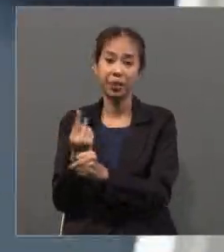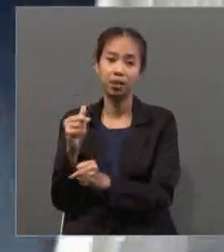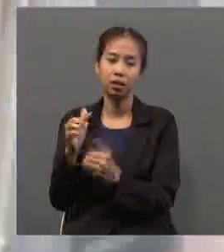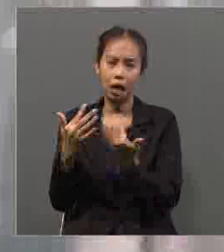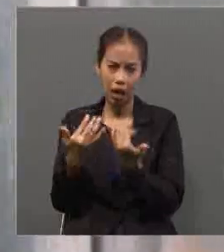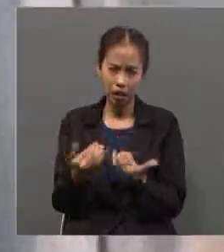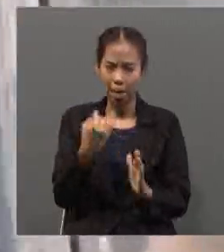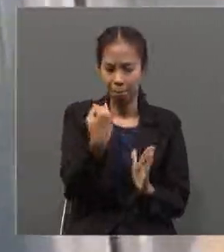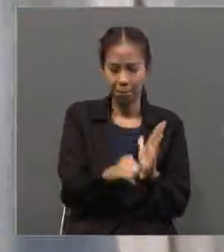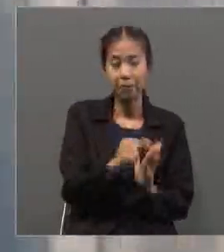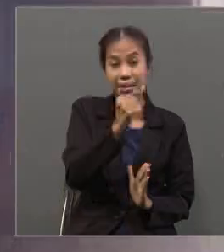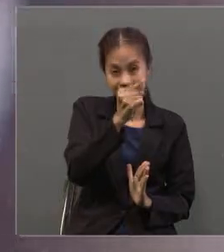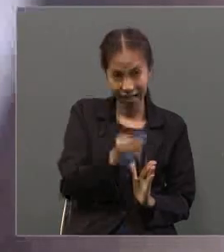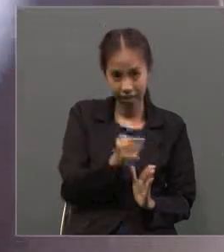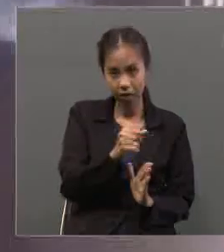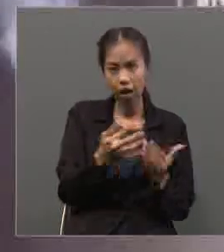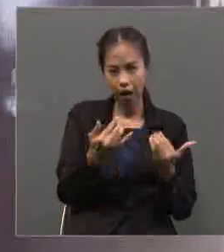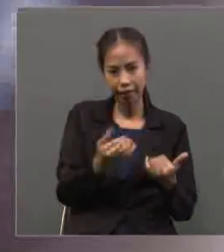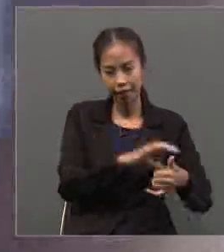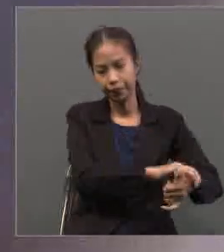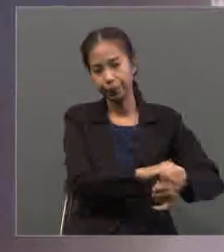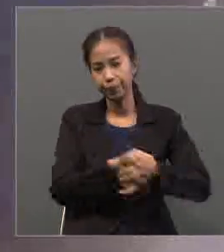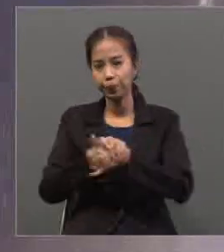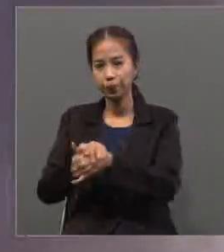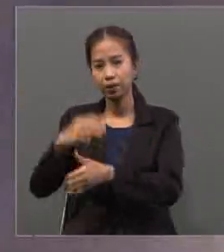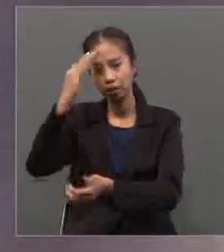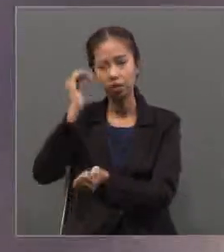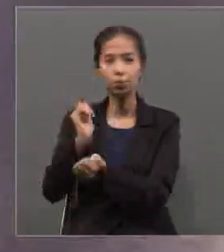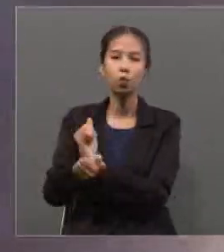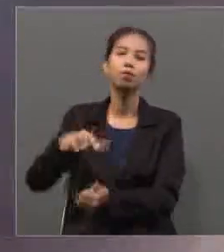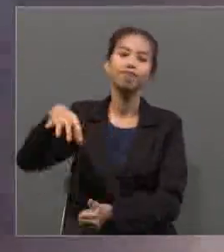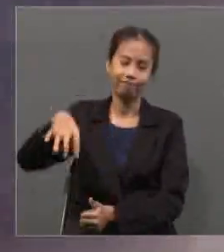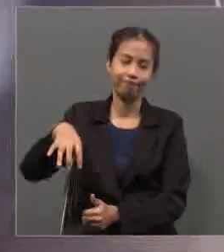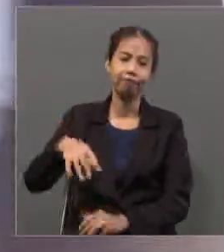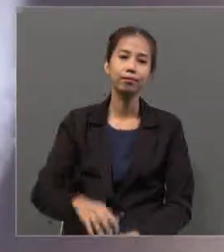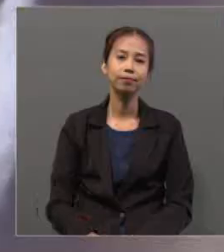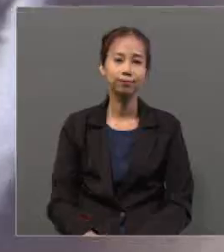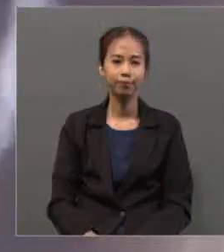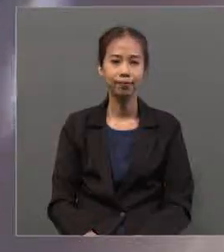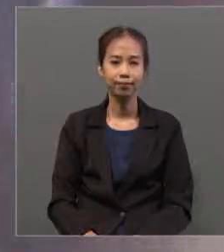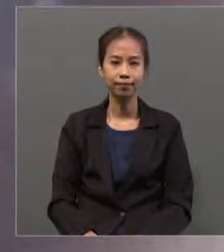วผู้ต้องหาส่งพนักงานสอบสวนสภ.ตาลสุมดำเนินคดีตามกฎหมายต่อไปค่ะ